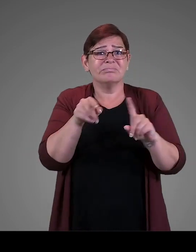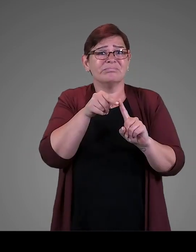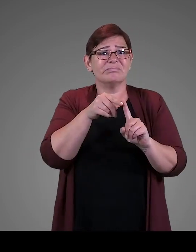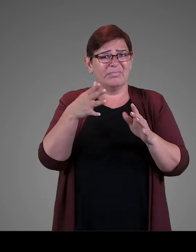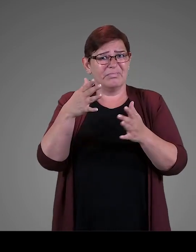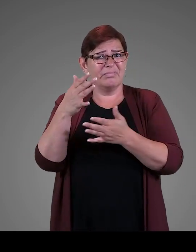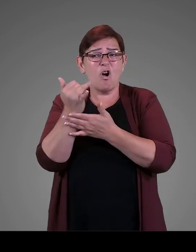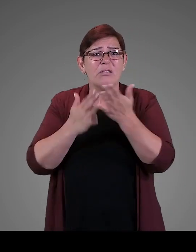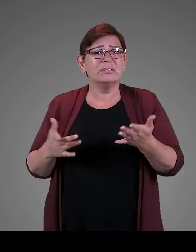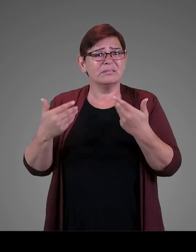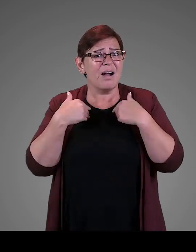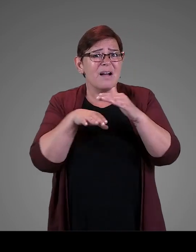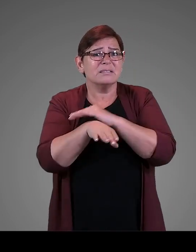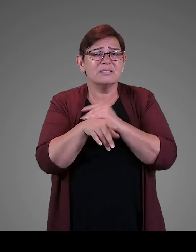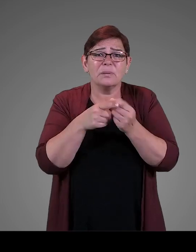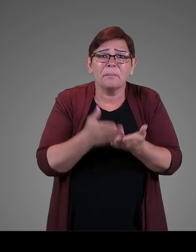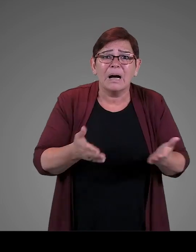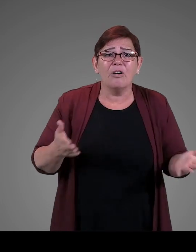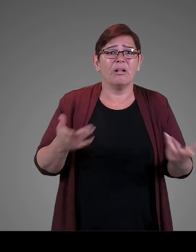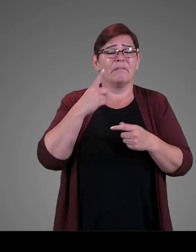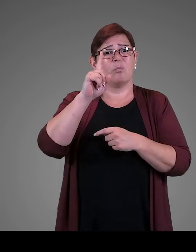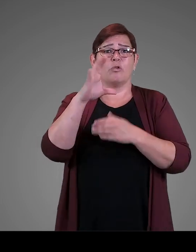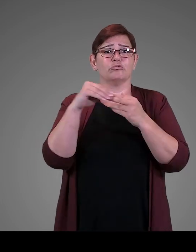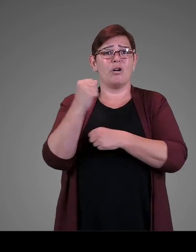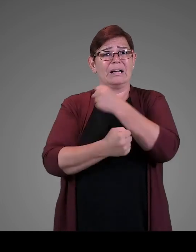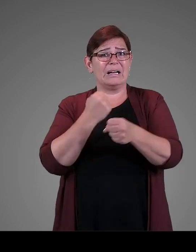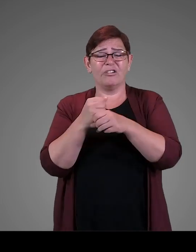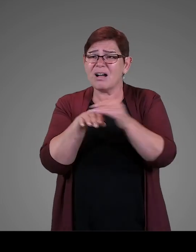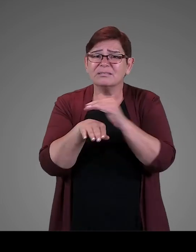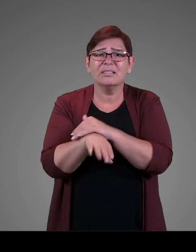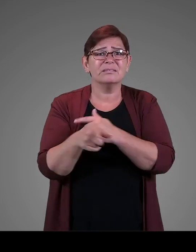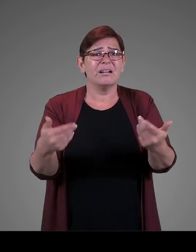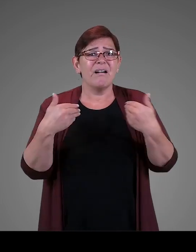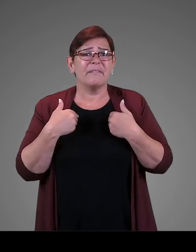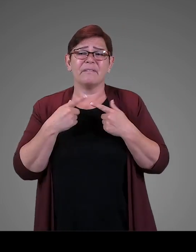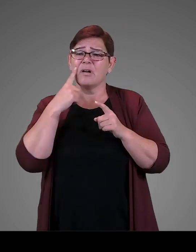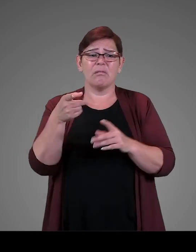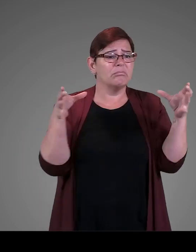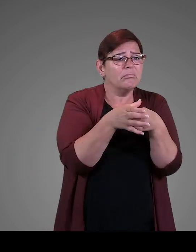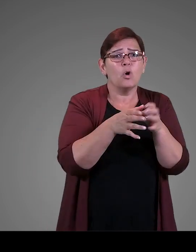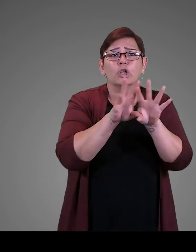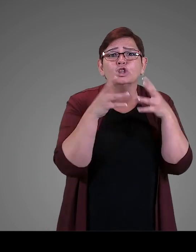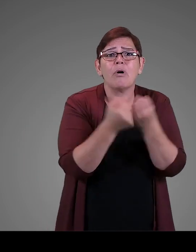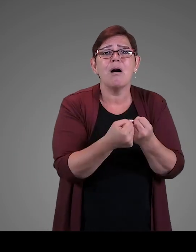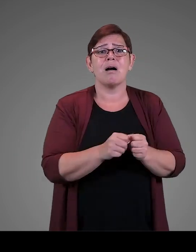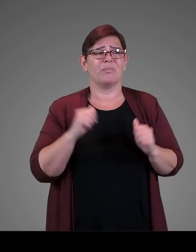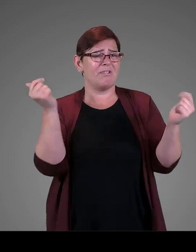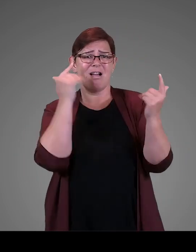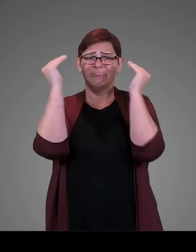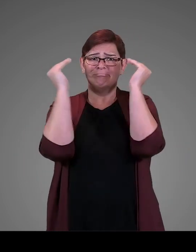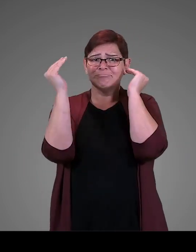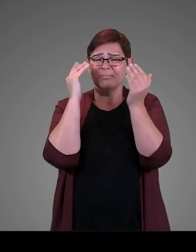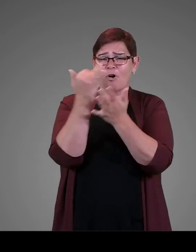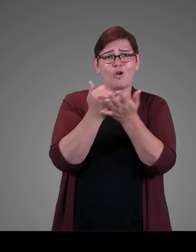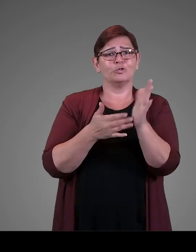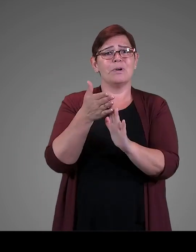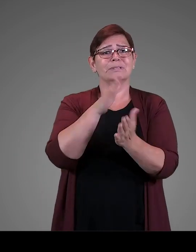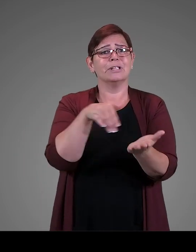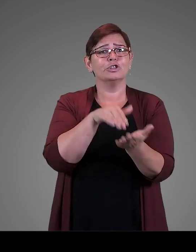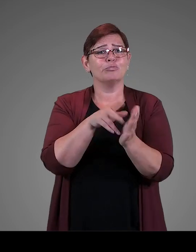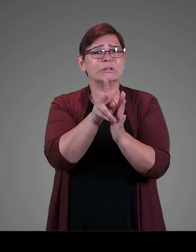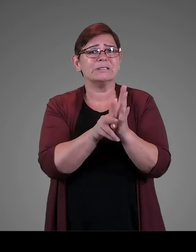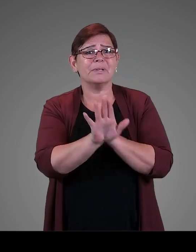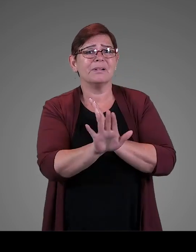à du matériel pour une centaine de dollars par an. Ils ont la possibilité d'avoir accès à des ateliers collectifs. On connaît tous le principe du centre